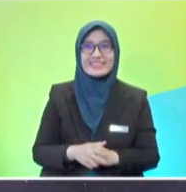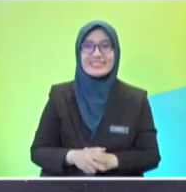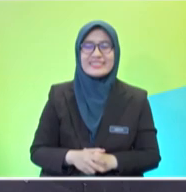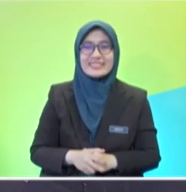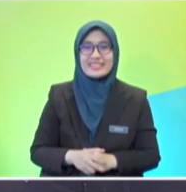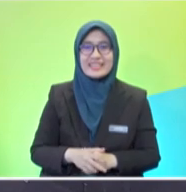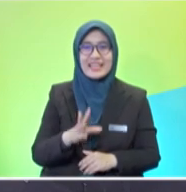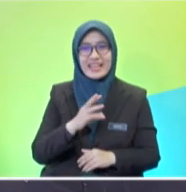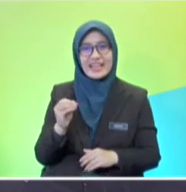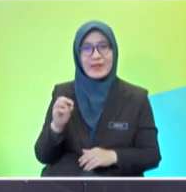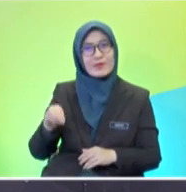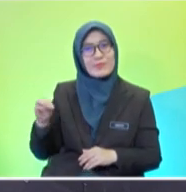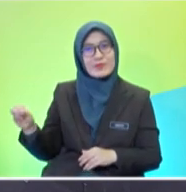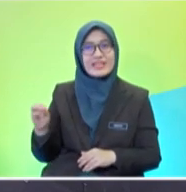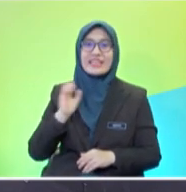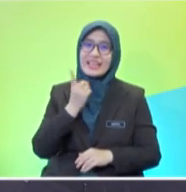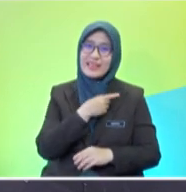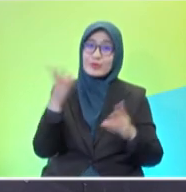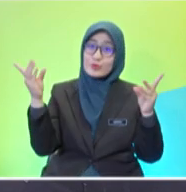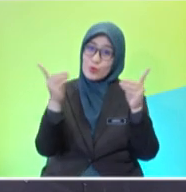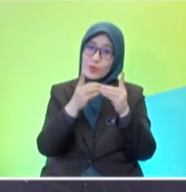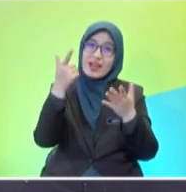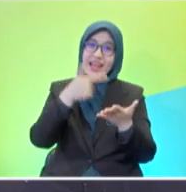jumpa lagi dan terus penonton